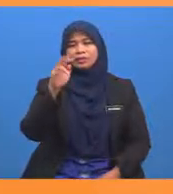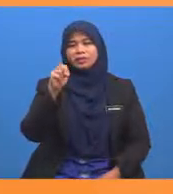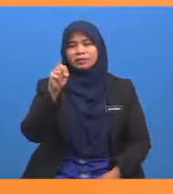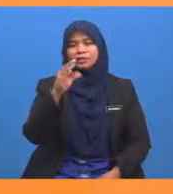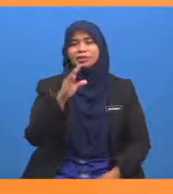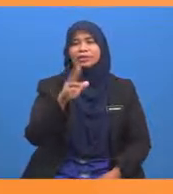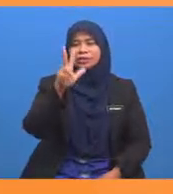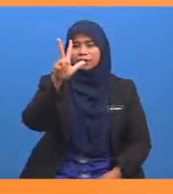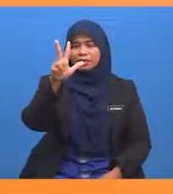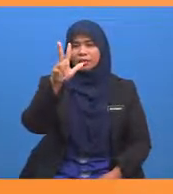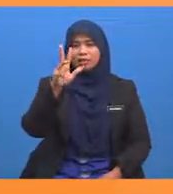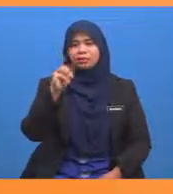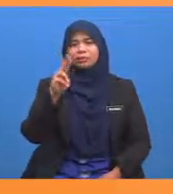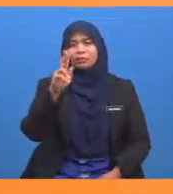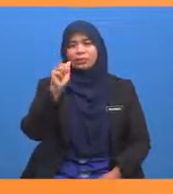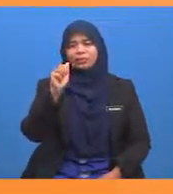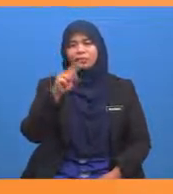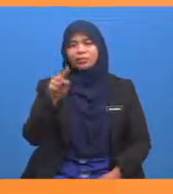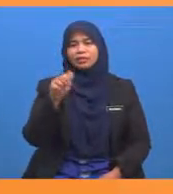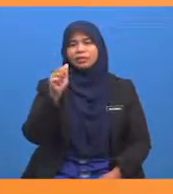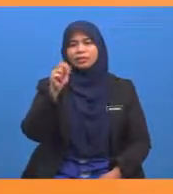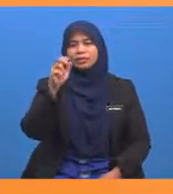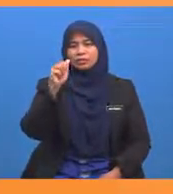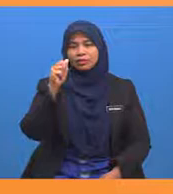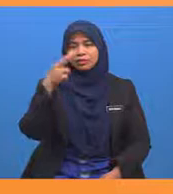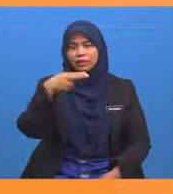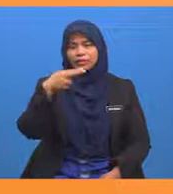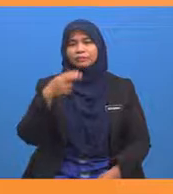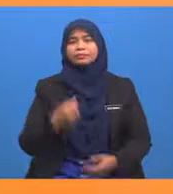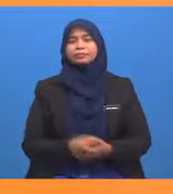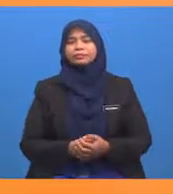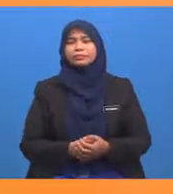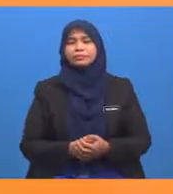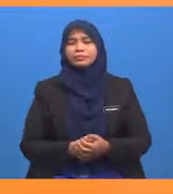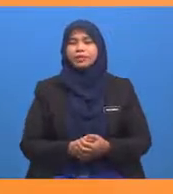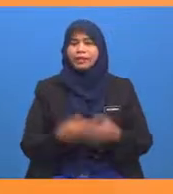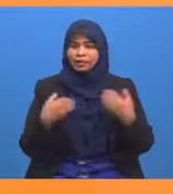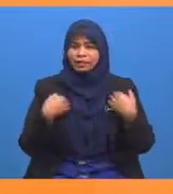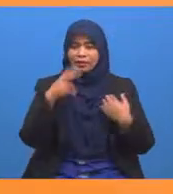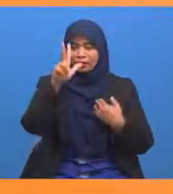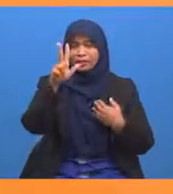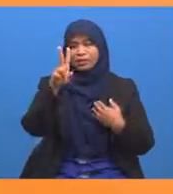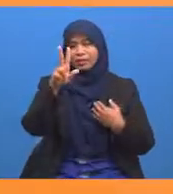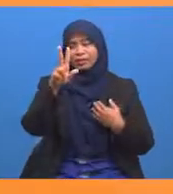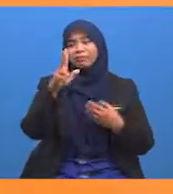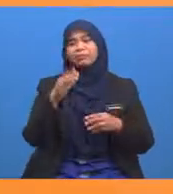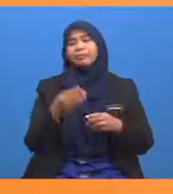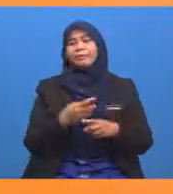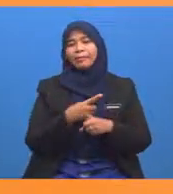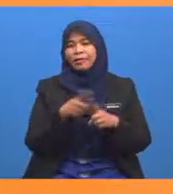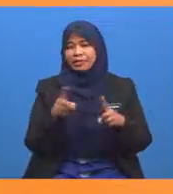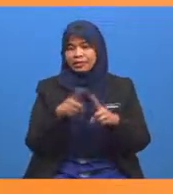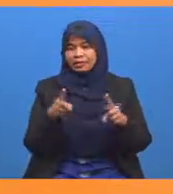Dan yang ketiga, muazzanah. Terdapat perbezaan maksud antara